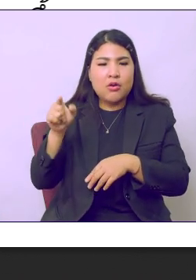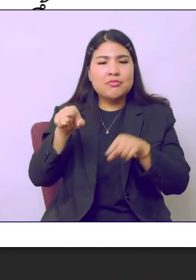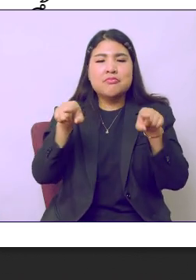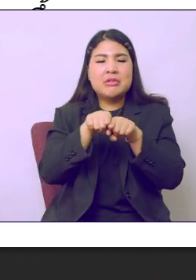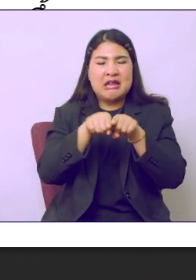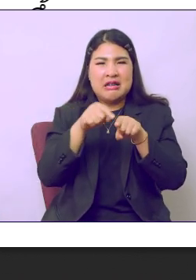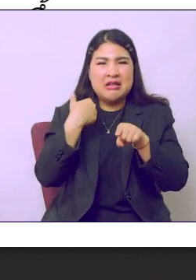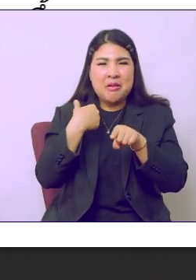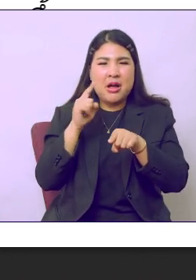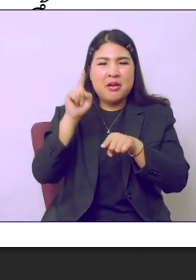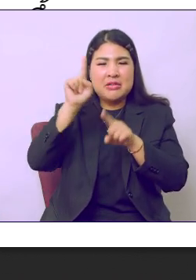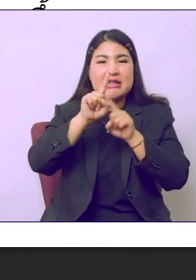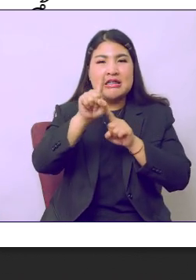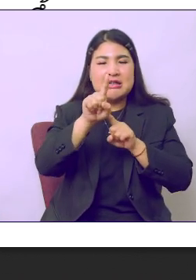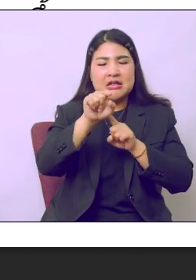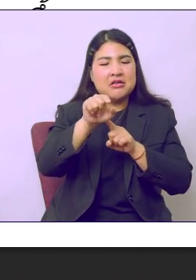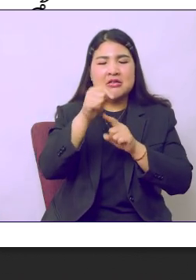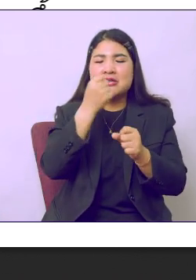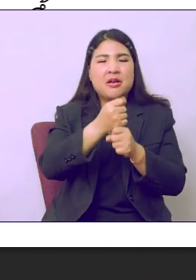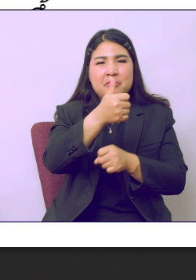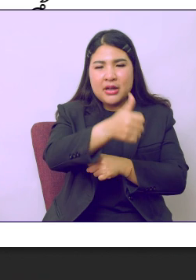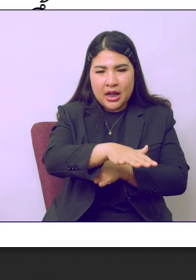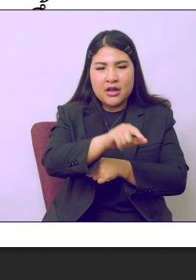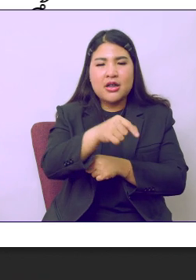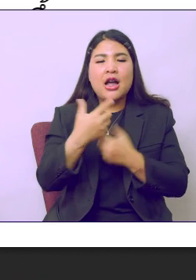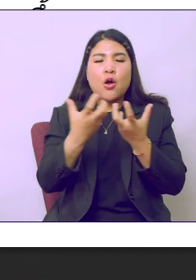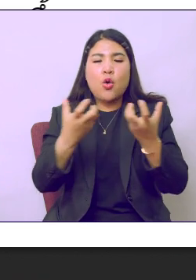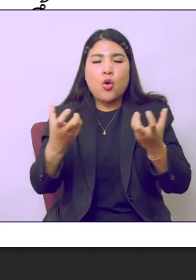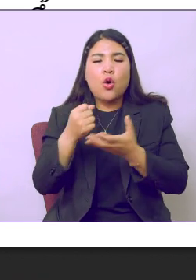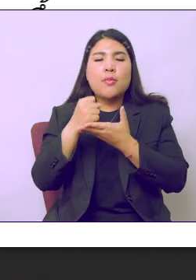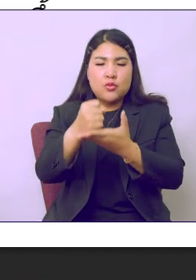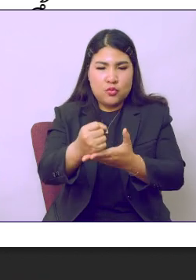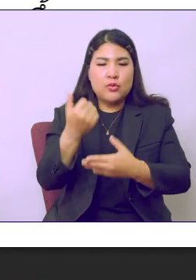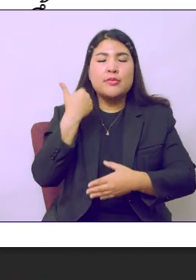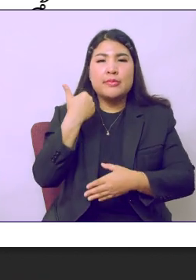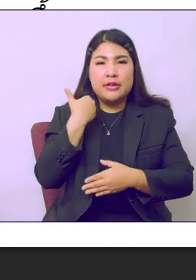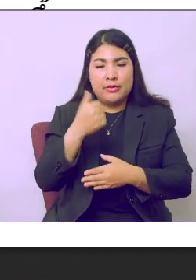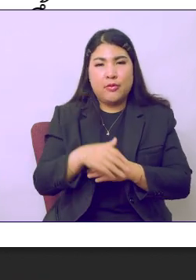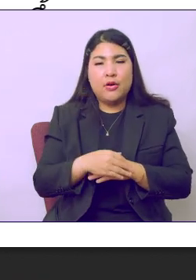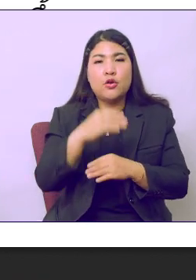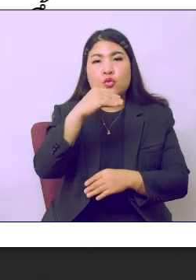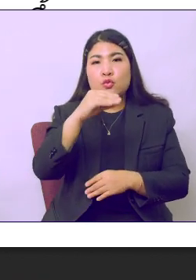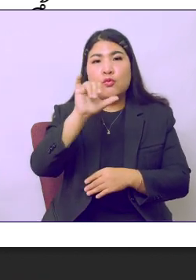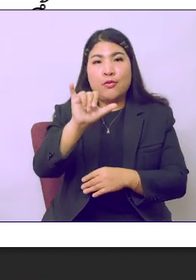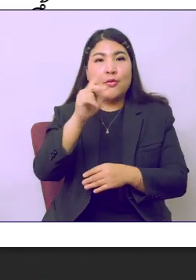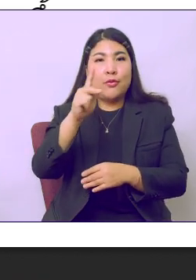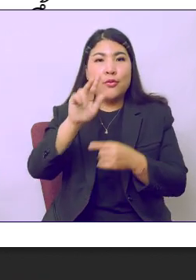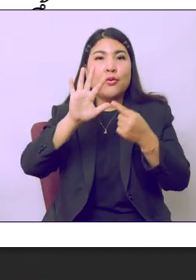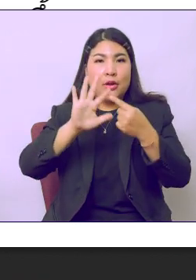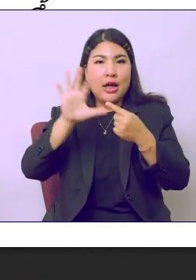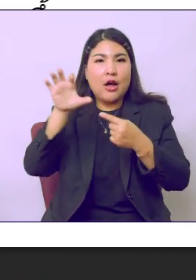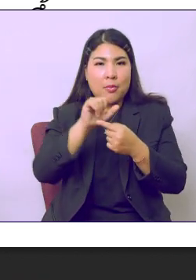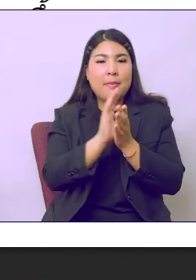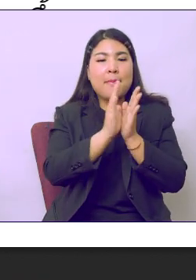อ่ะน้องทำไม่ได้เราก็หาอุปกรณ์มาช่วยให้ได้ท่านี้นะครับก็ตรงตามหลักเนาะว่าโยคะสามารถประยุกต์ให้เข้ากับบุคคล